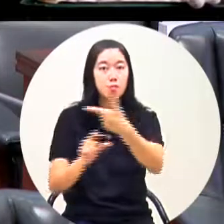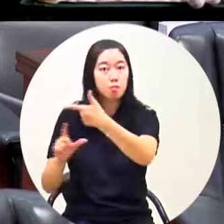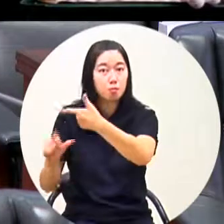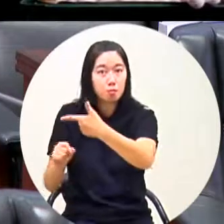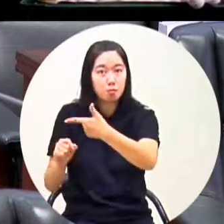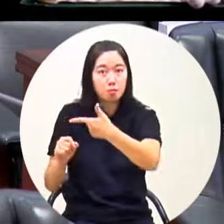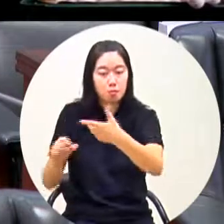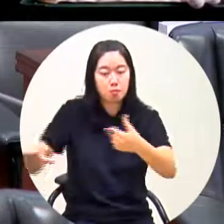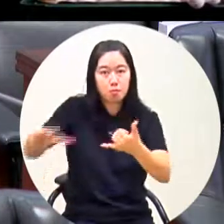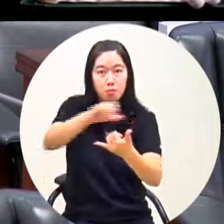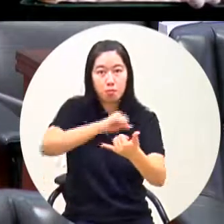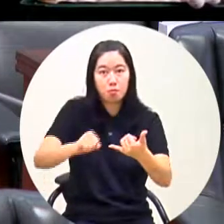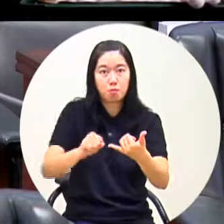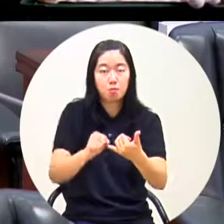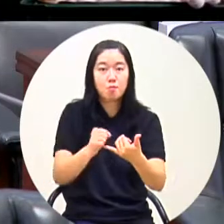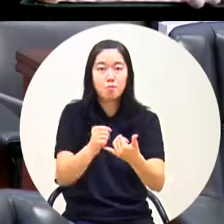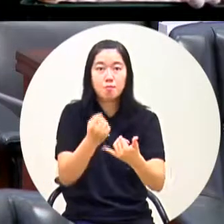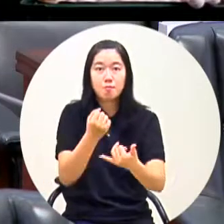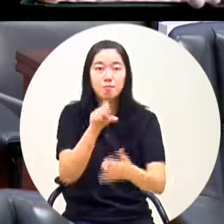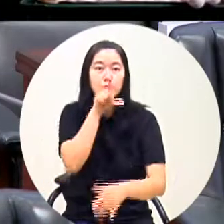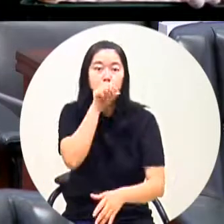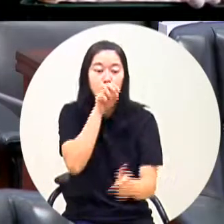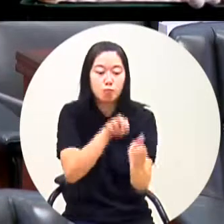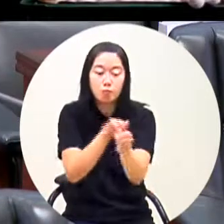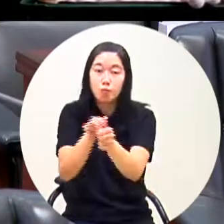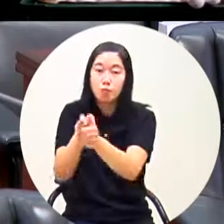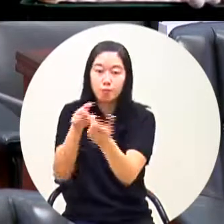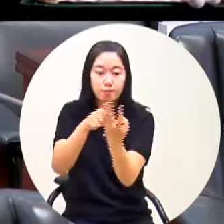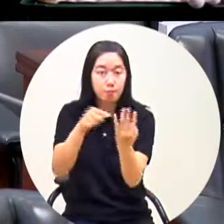蛋鸡数量超过